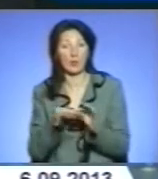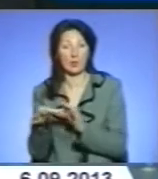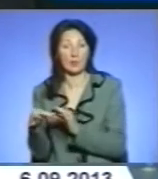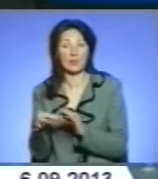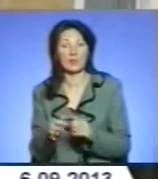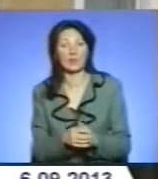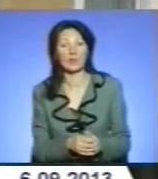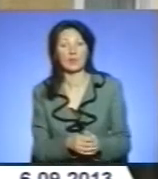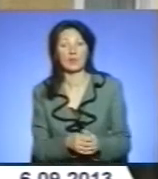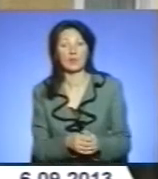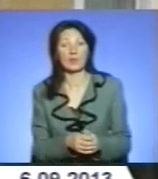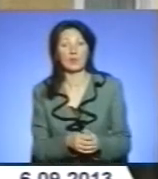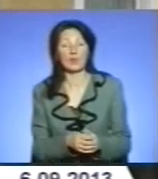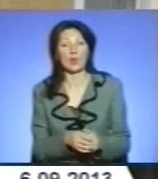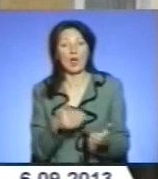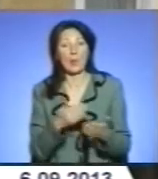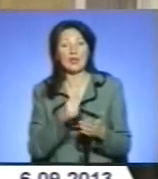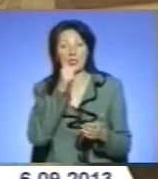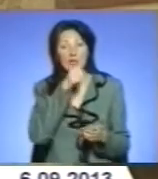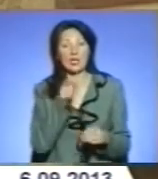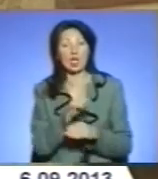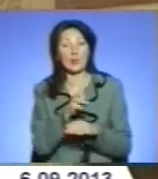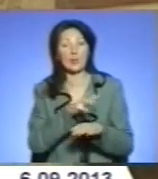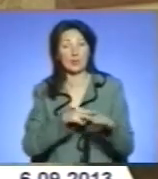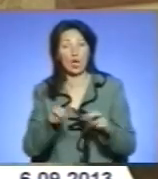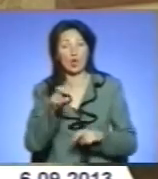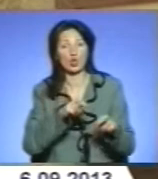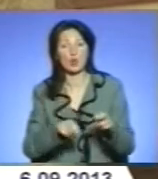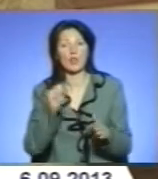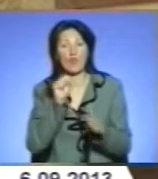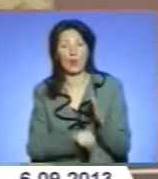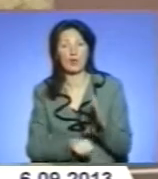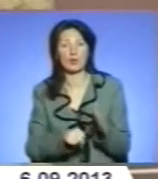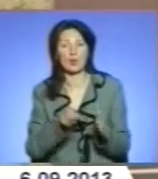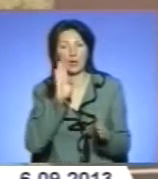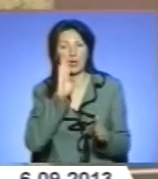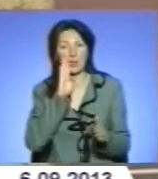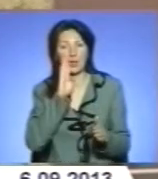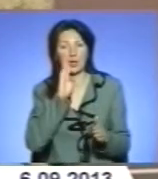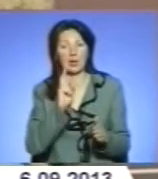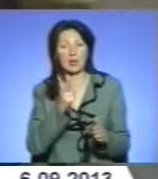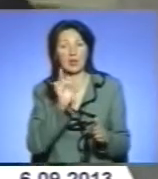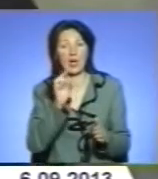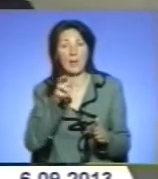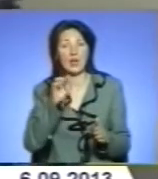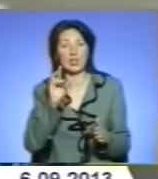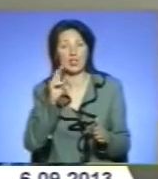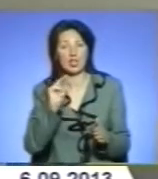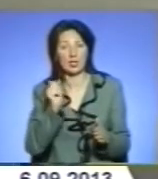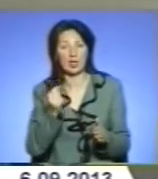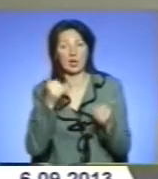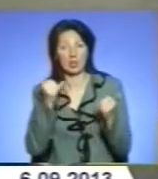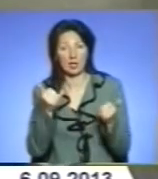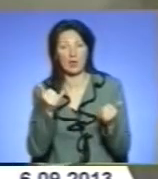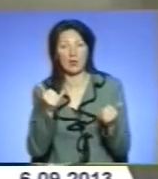області. Майже рік тернопільські правоохоронці розшукували вбивцю кременчанки. Нещодавно підозрюваного, оголошеного у